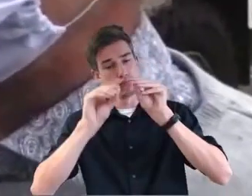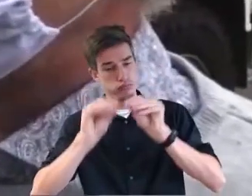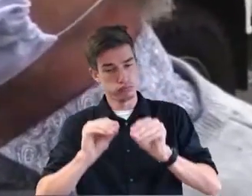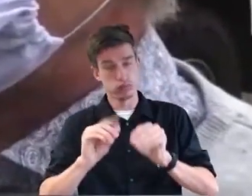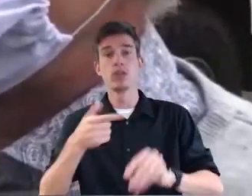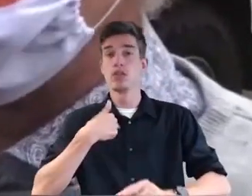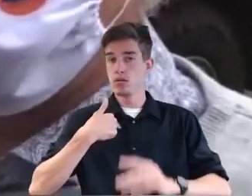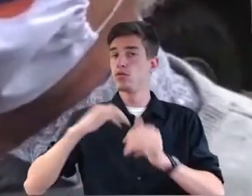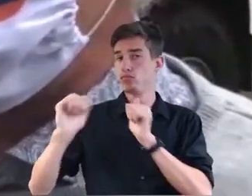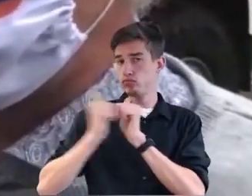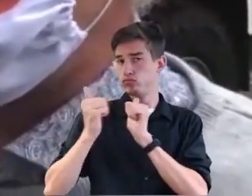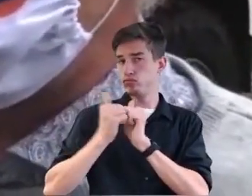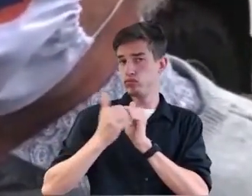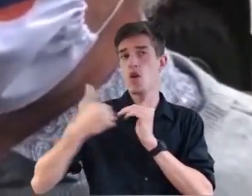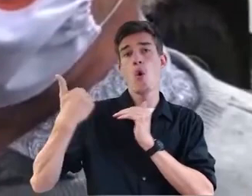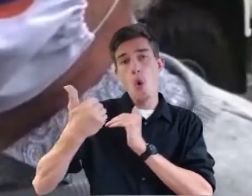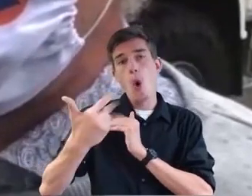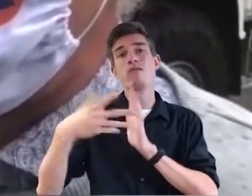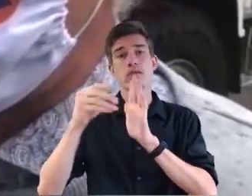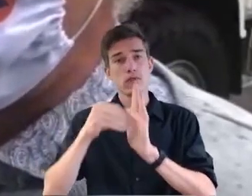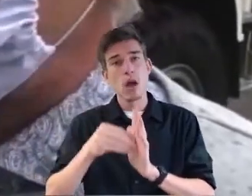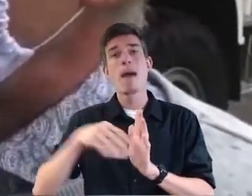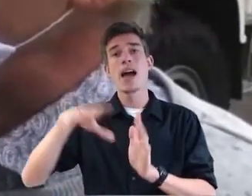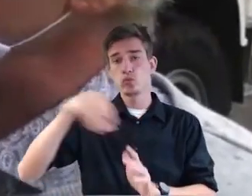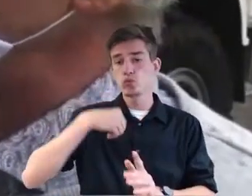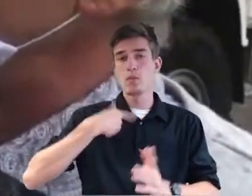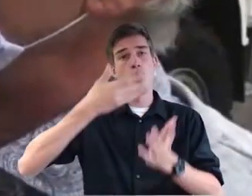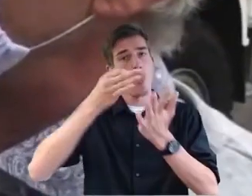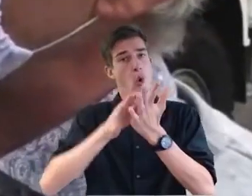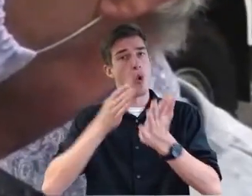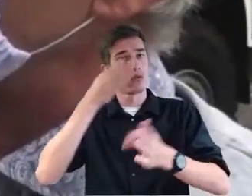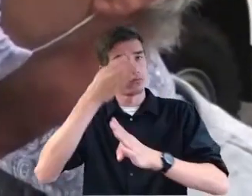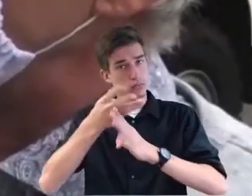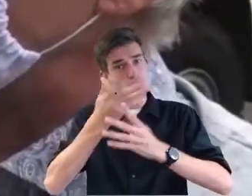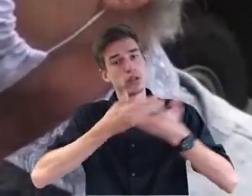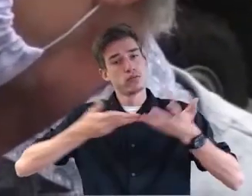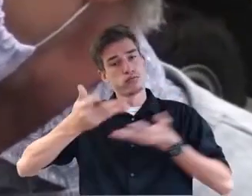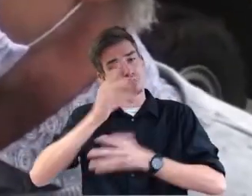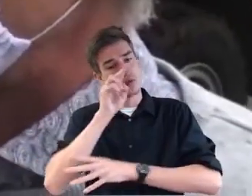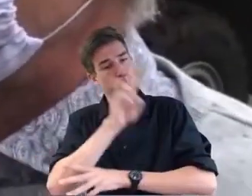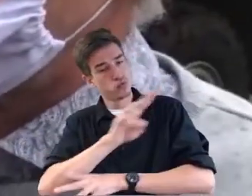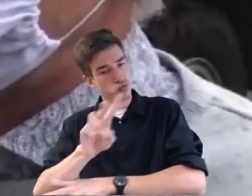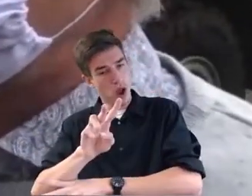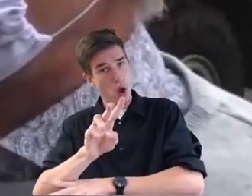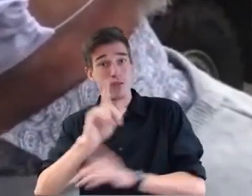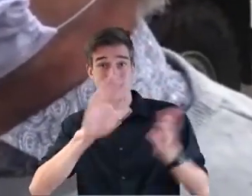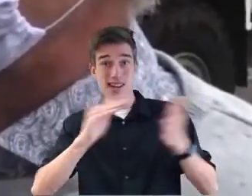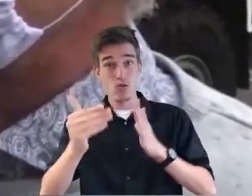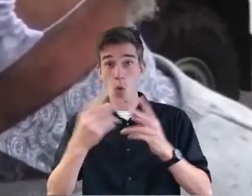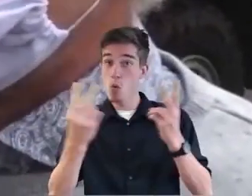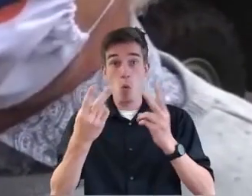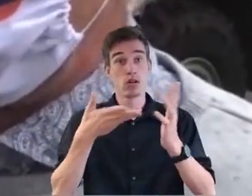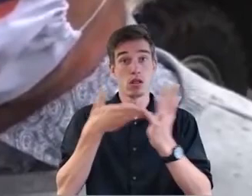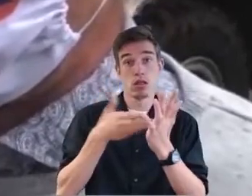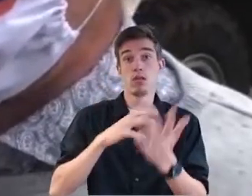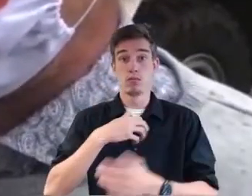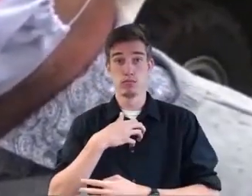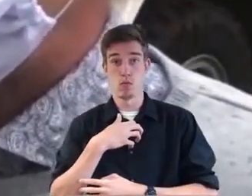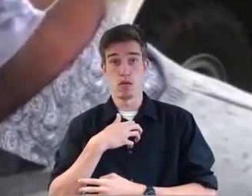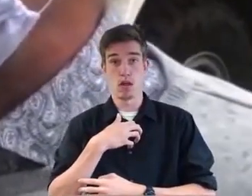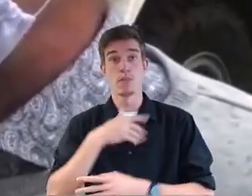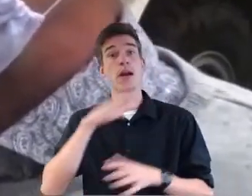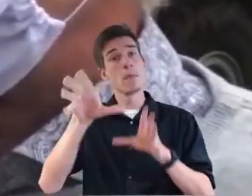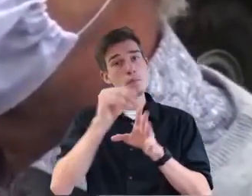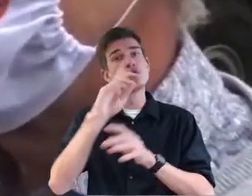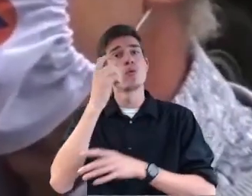begleiten durch regelmäßige Baubesprechungen am Auto vor Ort, wo wir uns die Dinge ansehen und soweit möglich auch schon